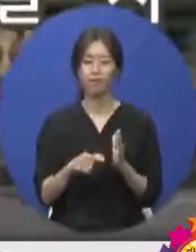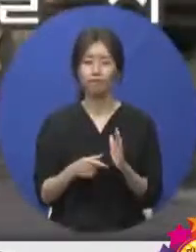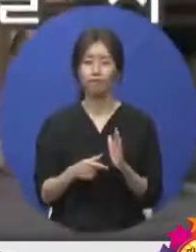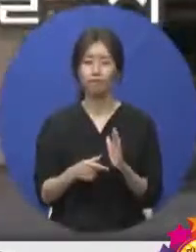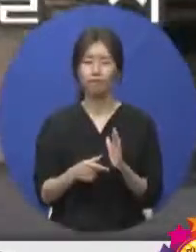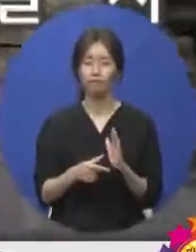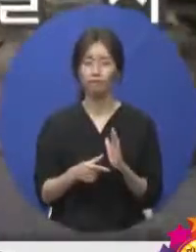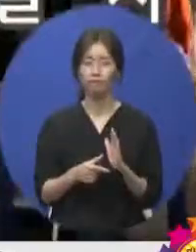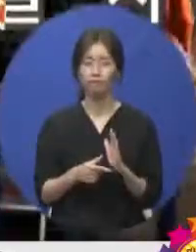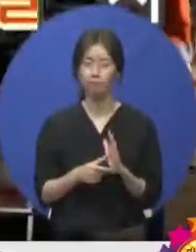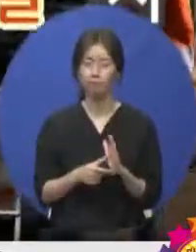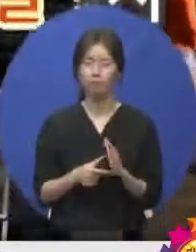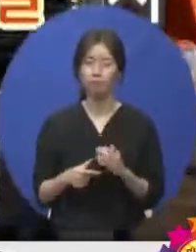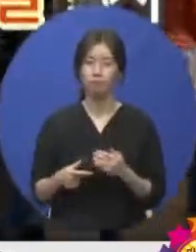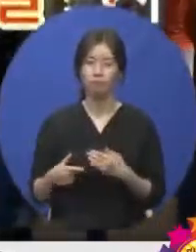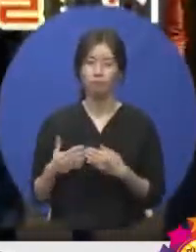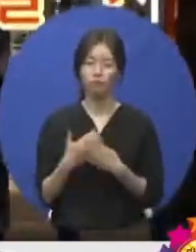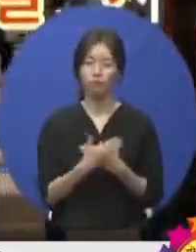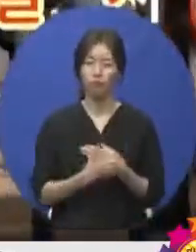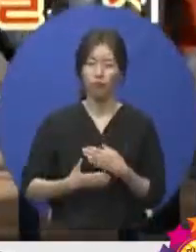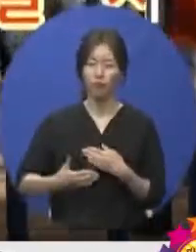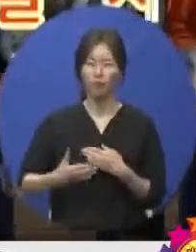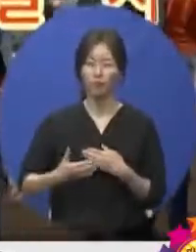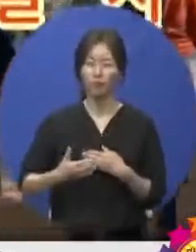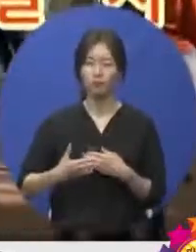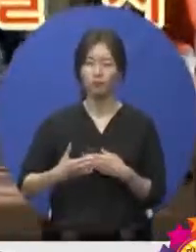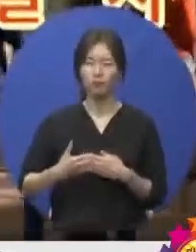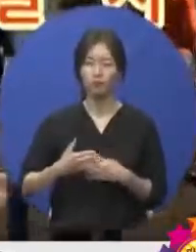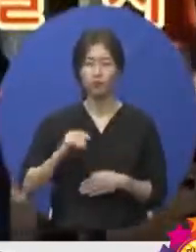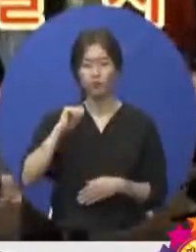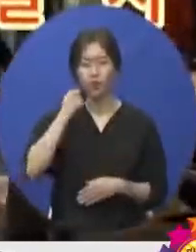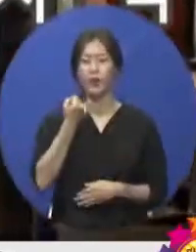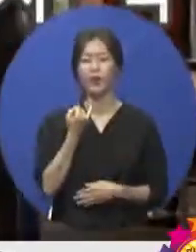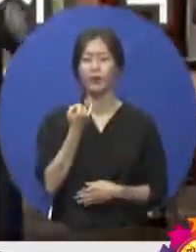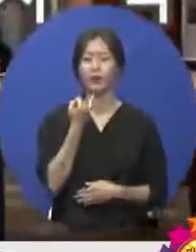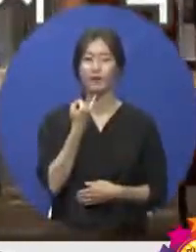한때라면 고생을 살자